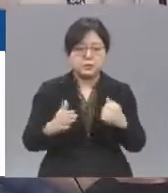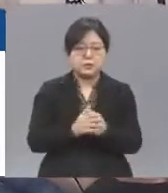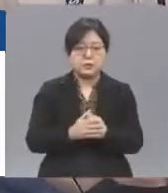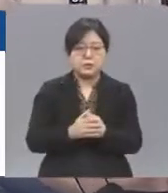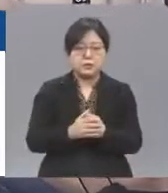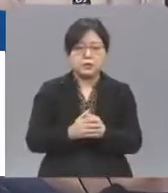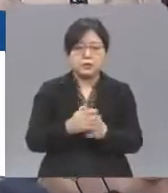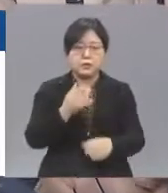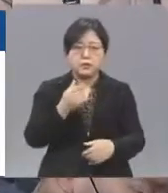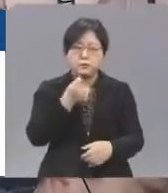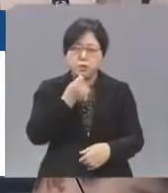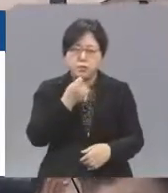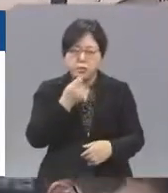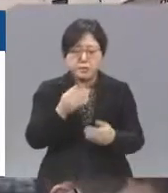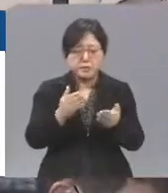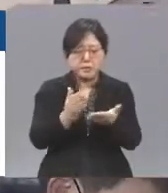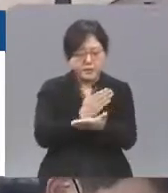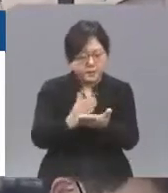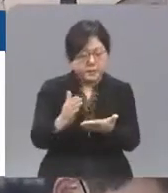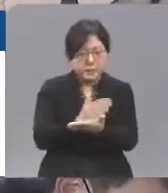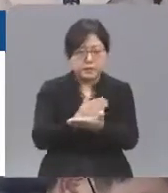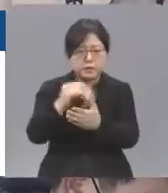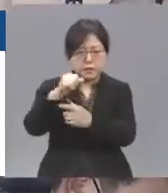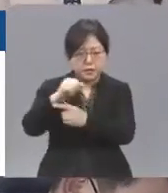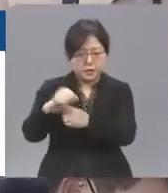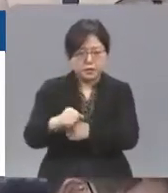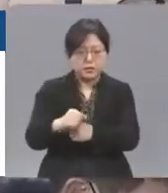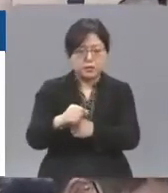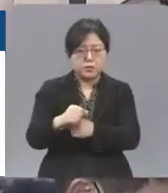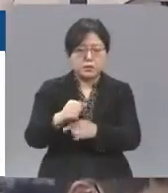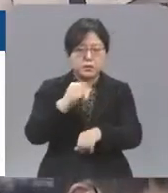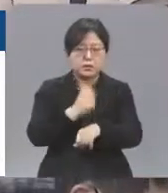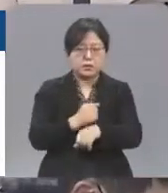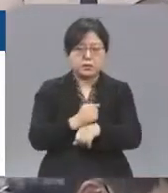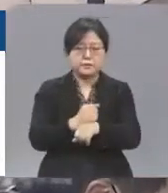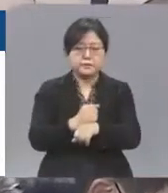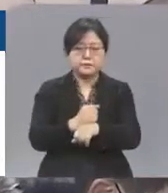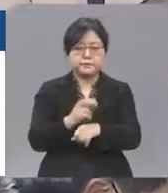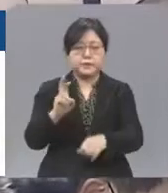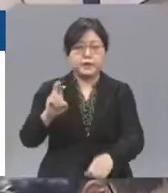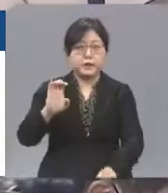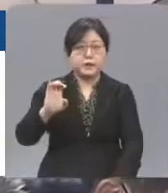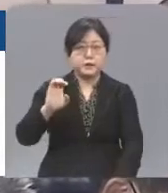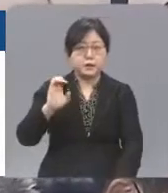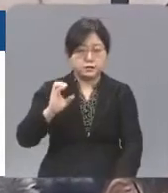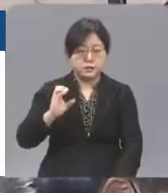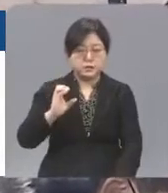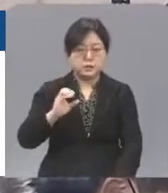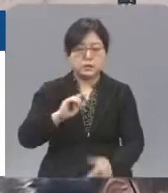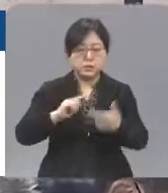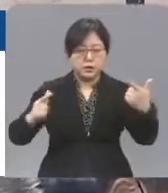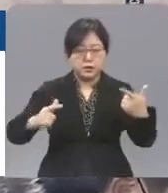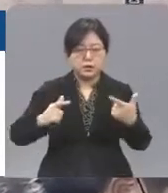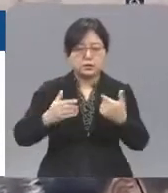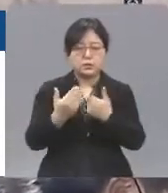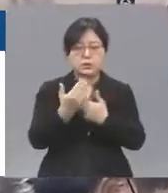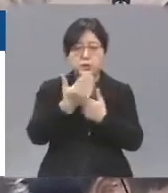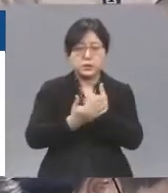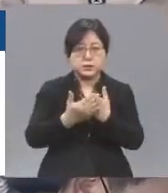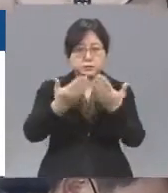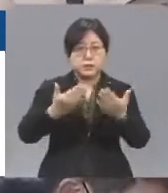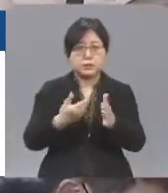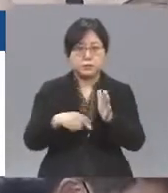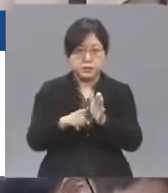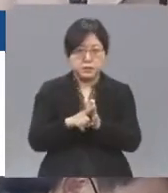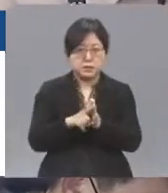많이 소규모로 쪼개서 허가 절차도 간소화하고 아리시 가중치나 여러 가지 혜택을 보기 위해서